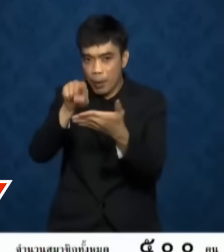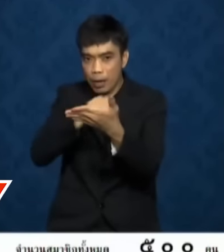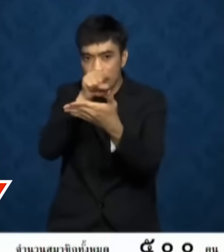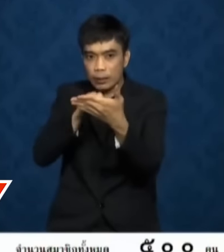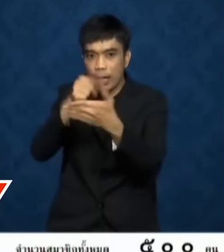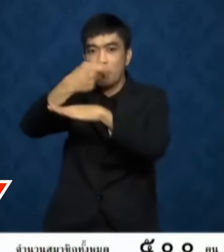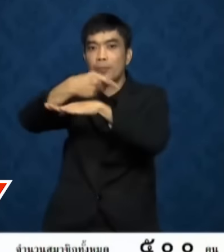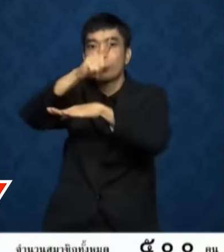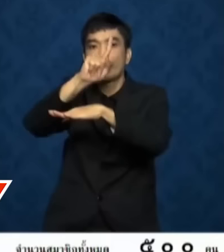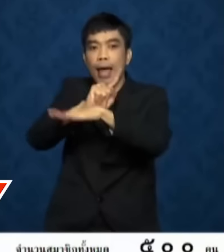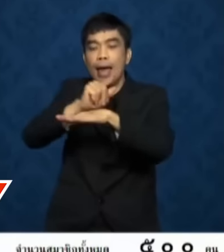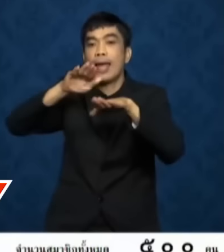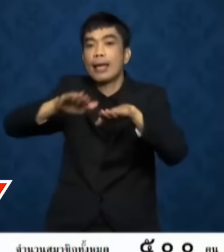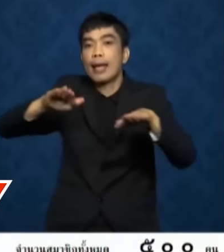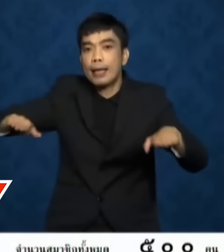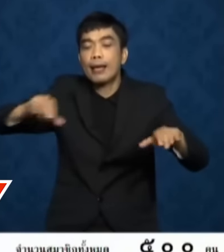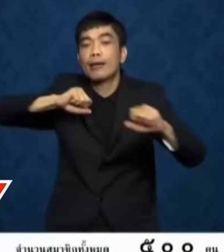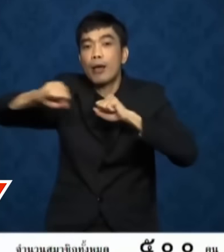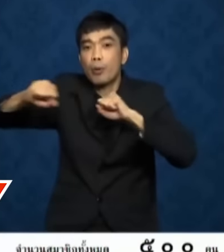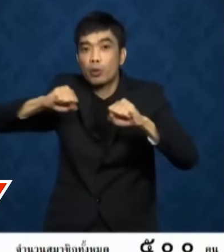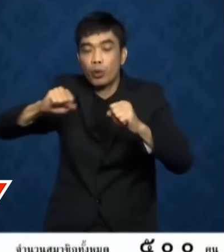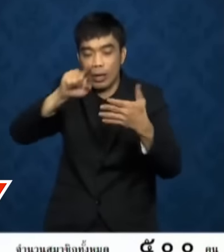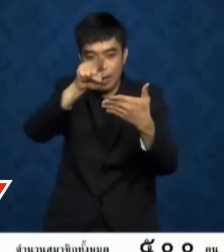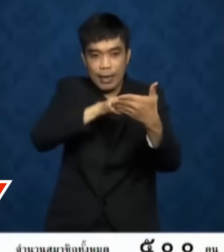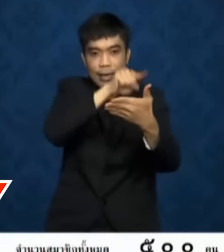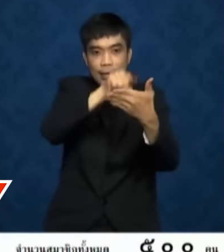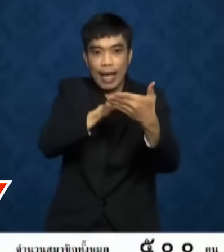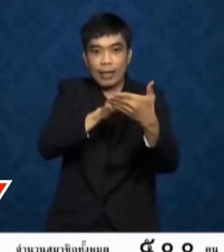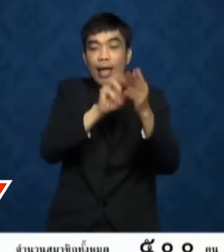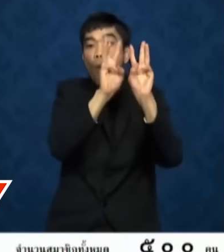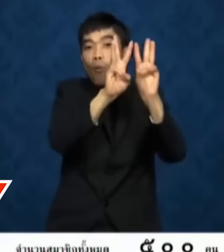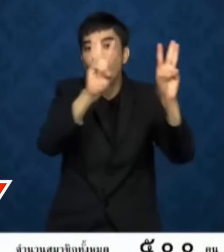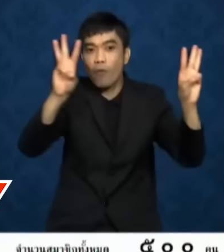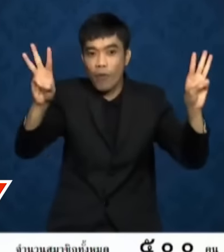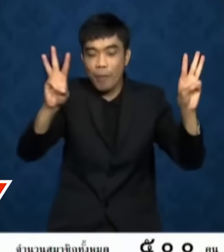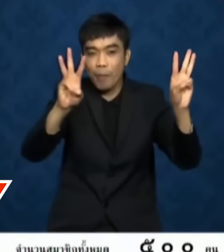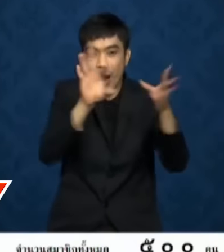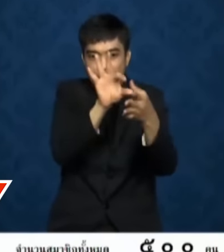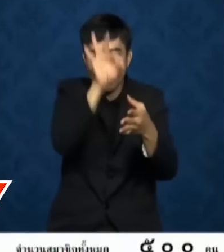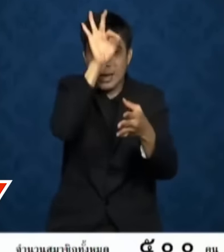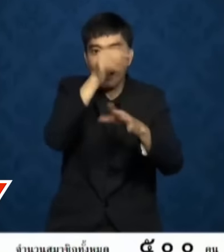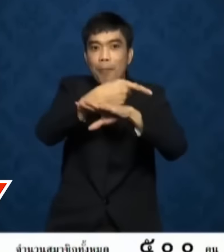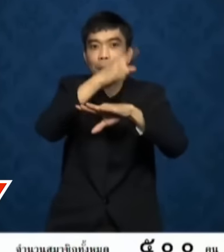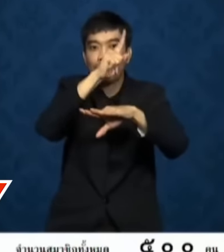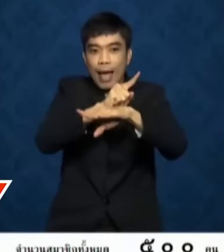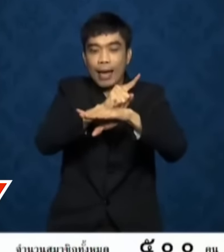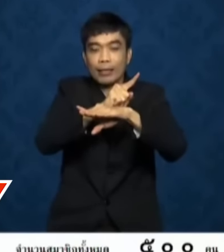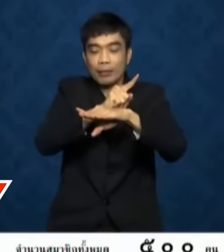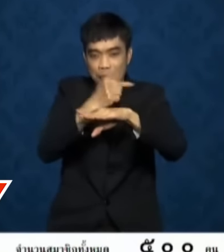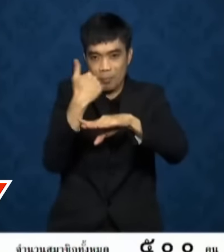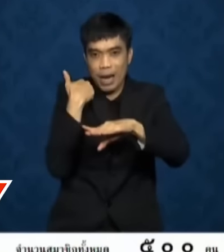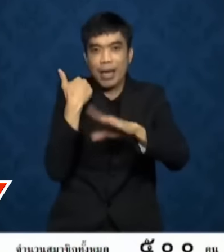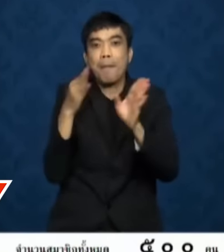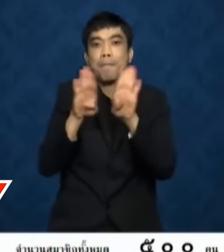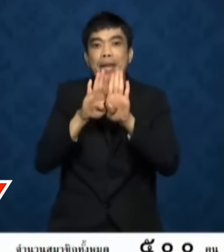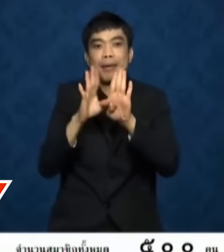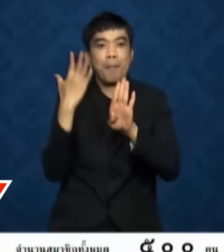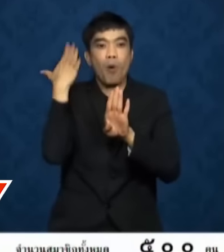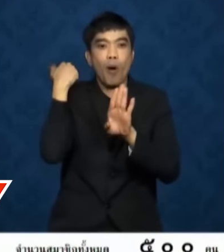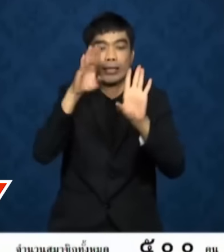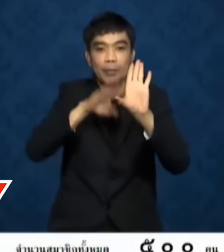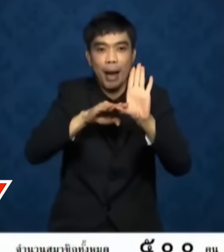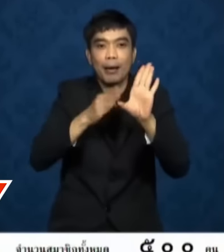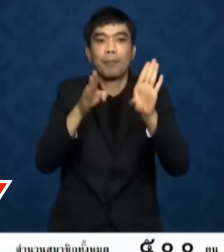ภาเด็กและเยาวชนโดยตรงผ่านการเลือกตั้งออนไลน์ซึ่งผมเข้าใจว่าเพิ่งปิดรับสมัครผู้สมัครไปเมื่อวานนี้การเลือกตั้งออนไ